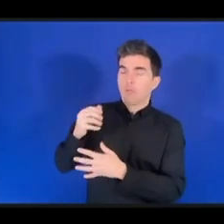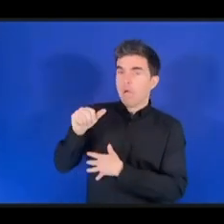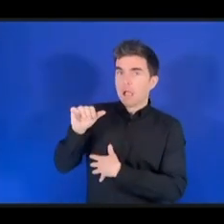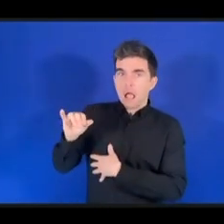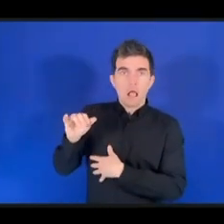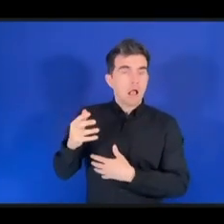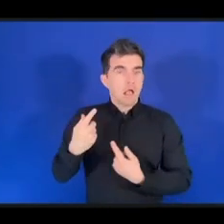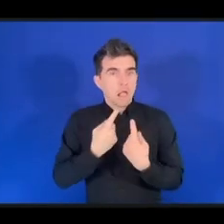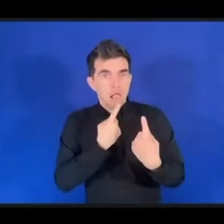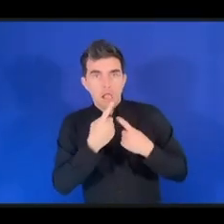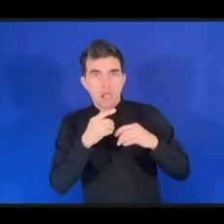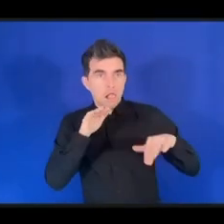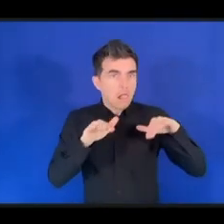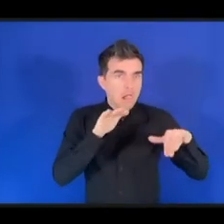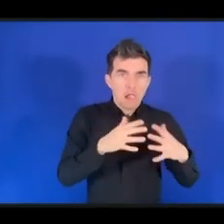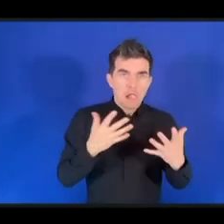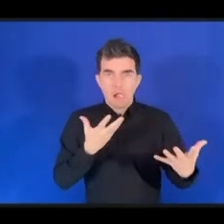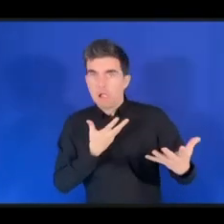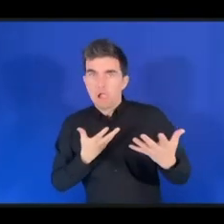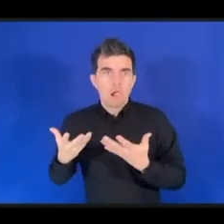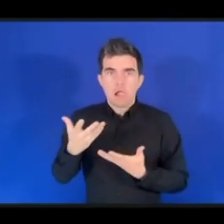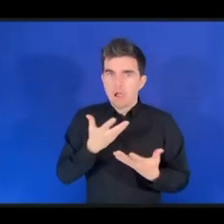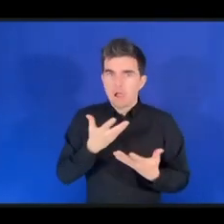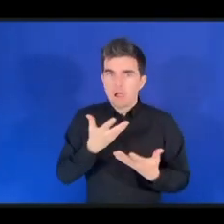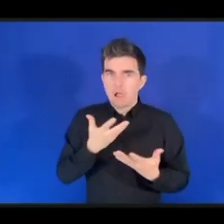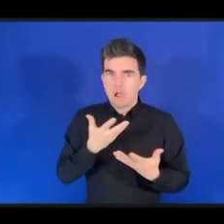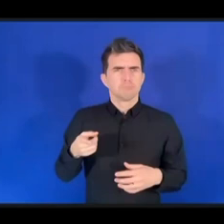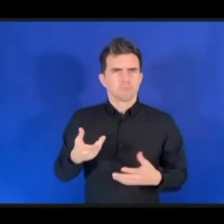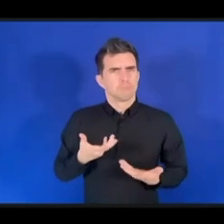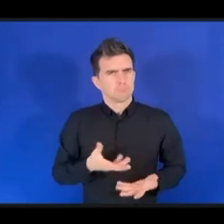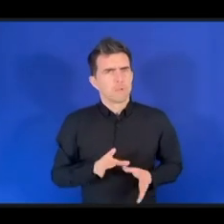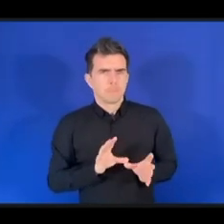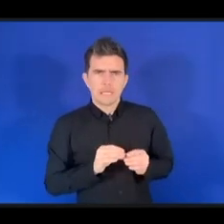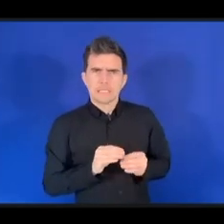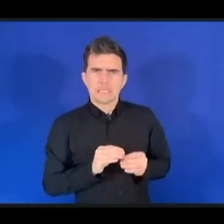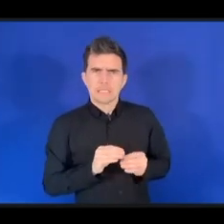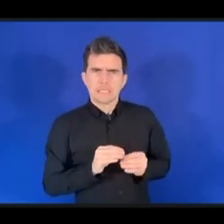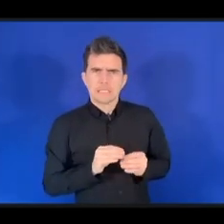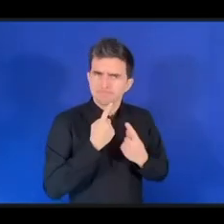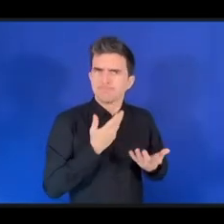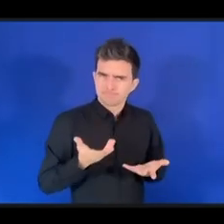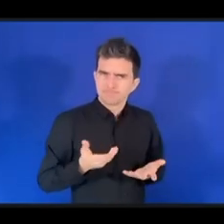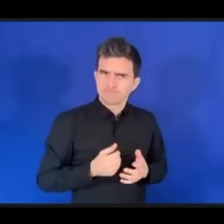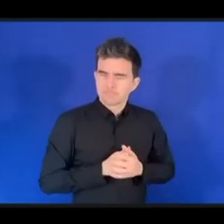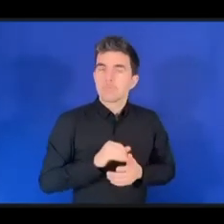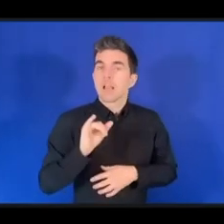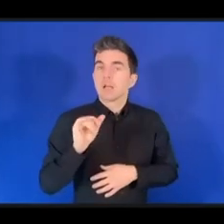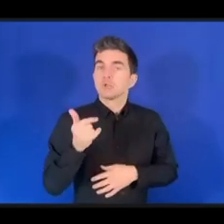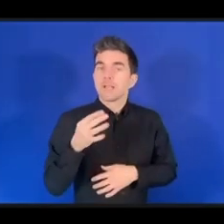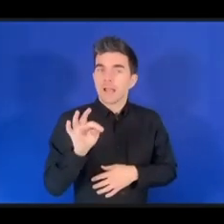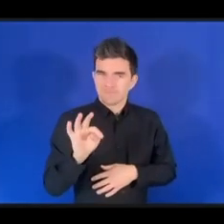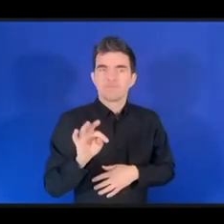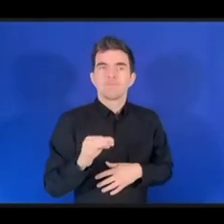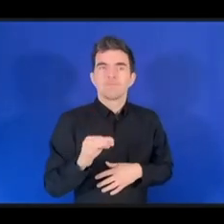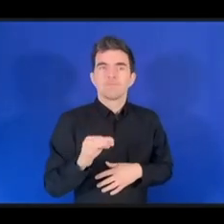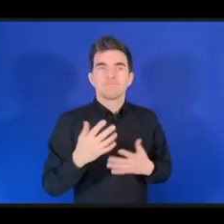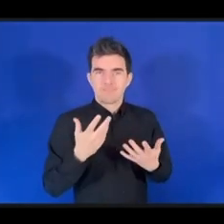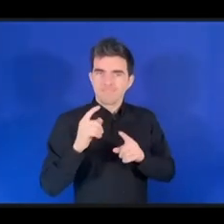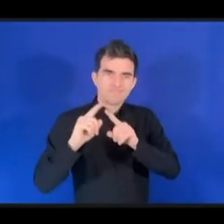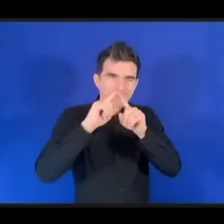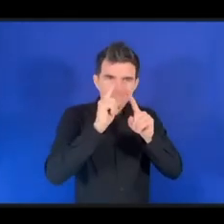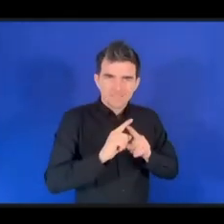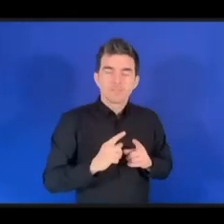الاجتماع براي ان اليابان قد ساهمت في تحقيق انترنت افضل من خلال